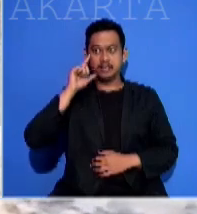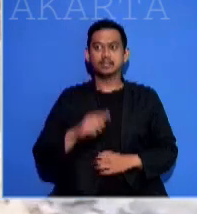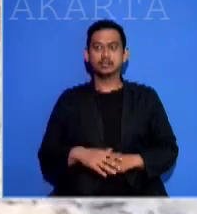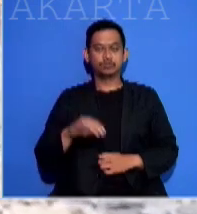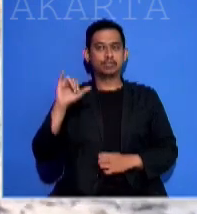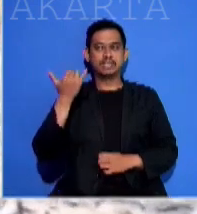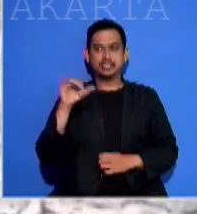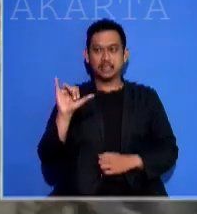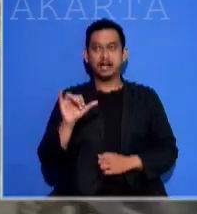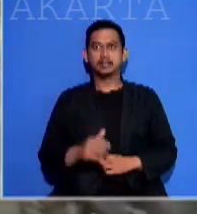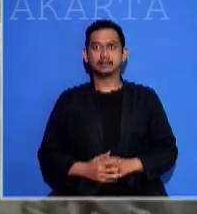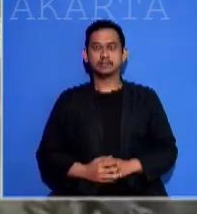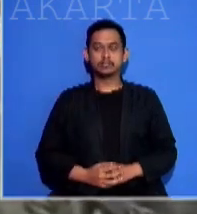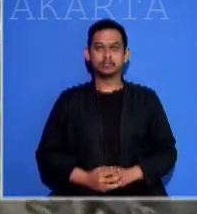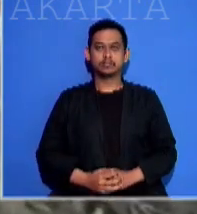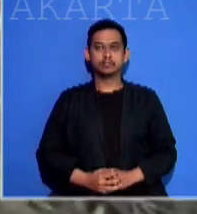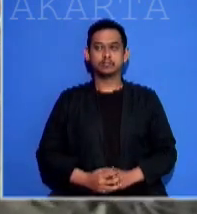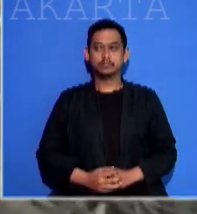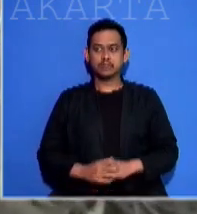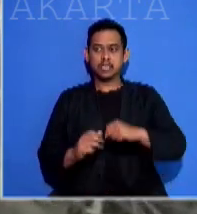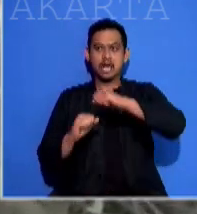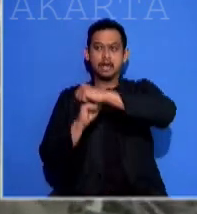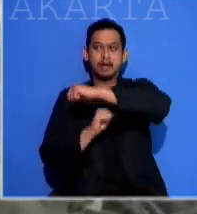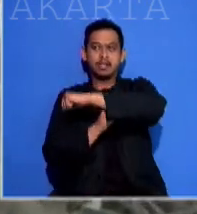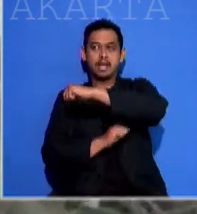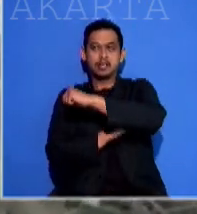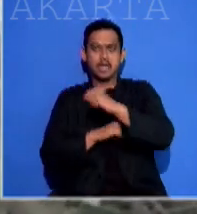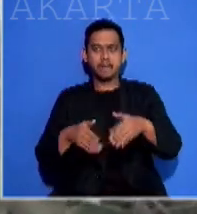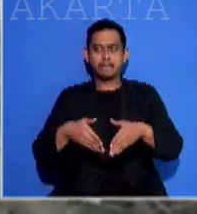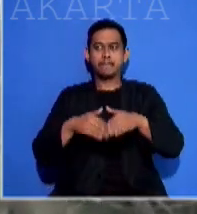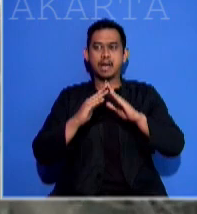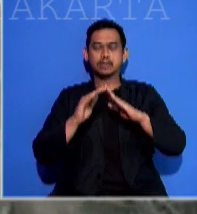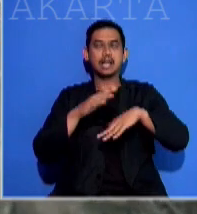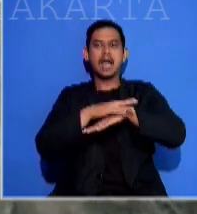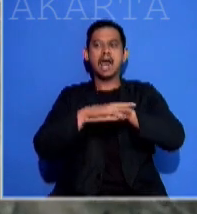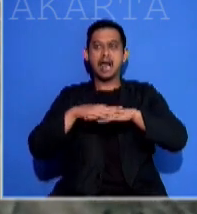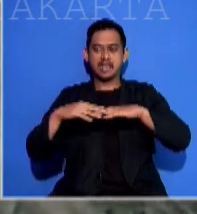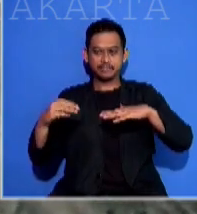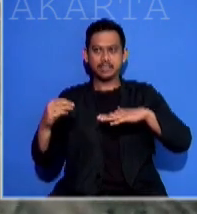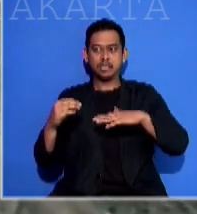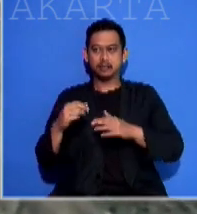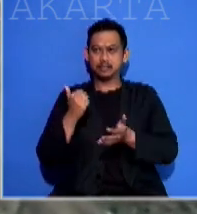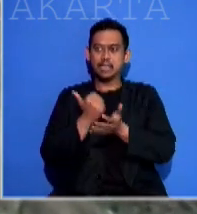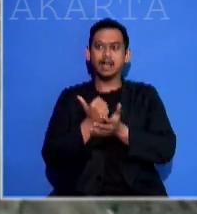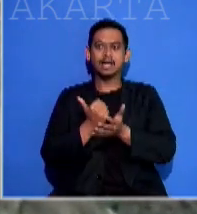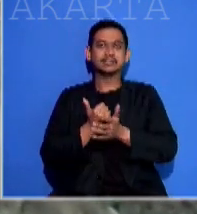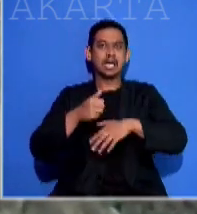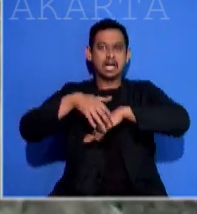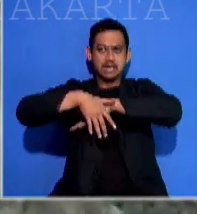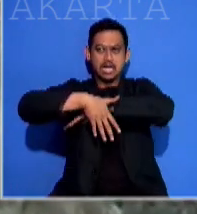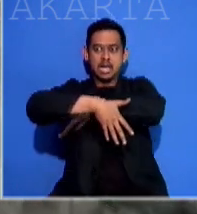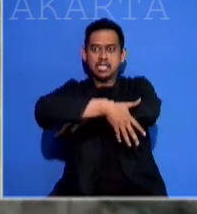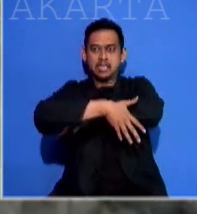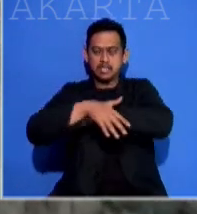Istimewa Yogyakarta jembatan ini terbentuk secara alami dari lilitan akar pohon beringin dan melintang di atas Sungai selebar